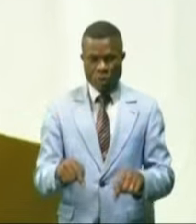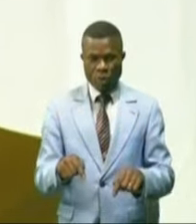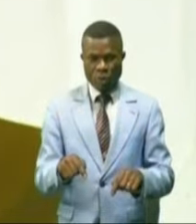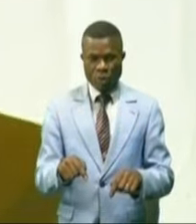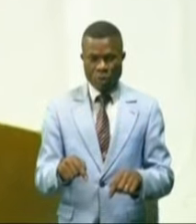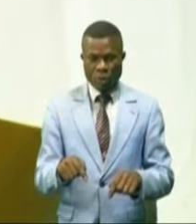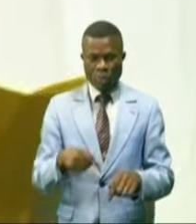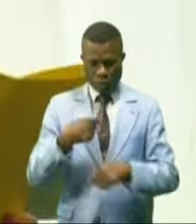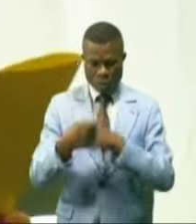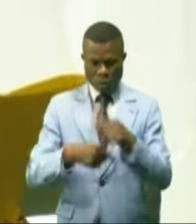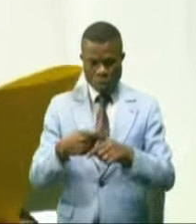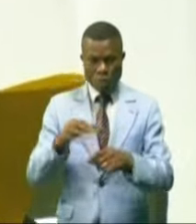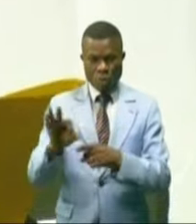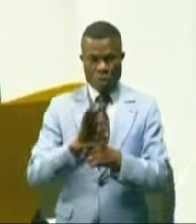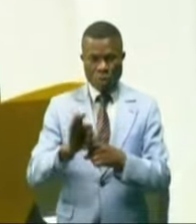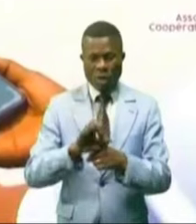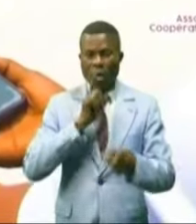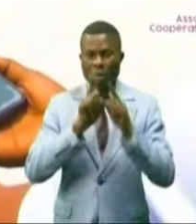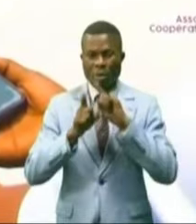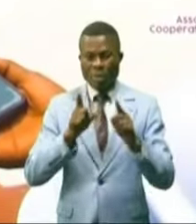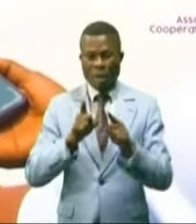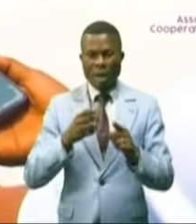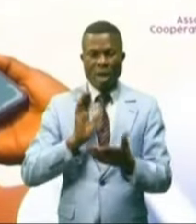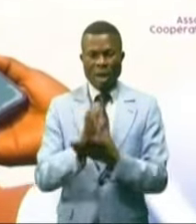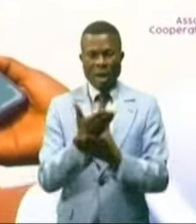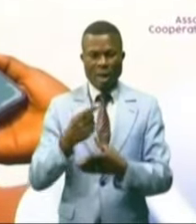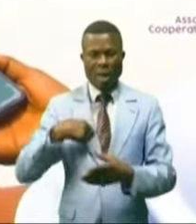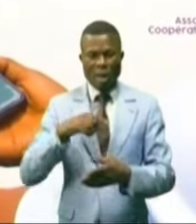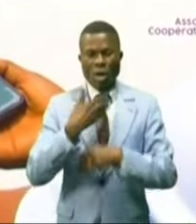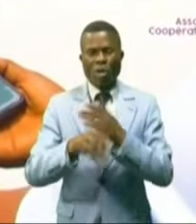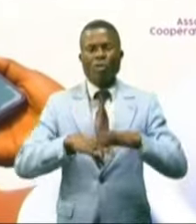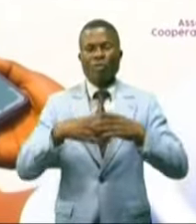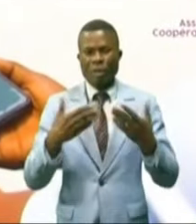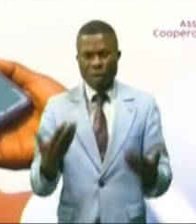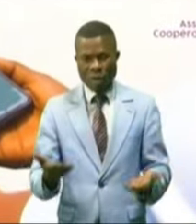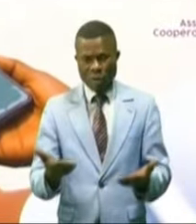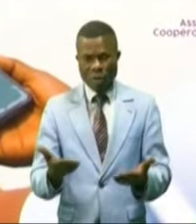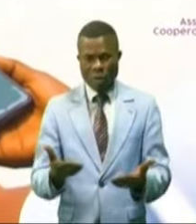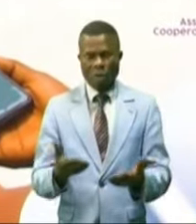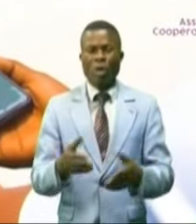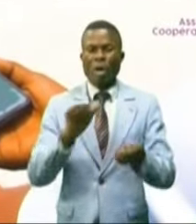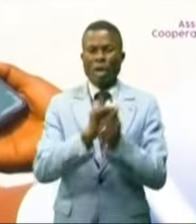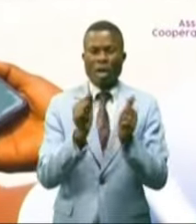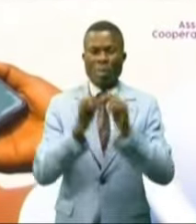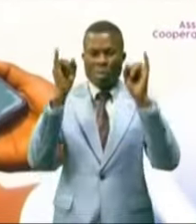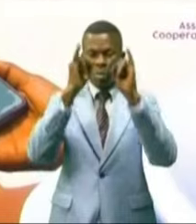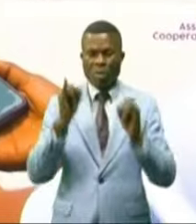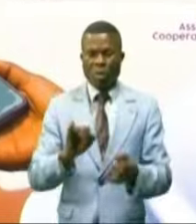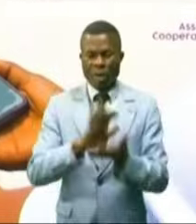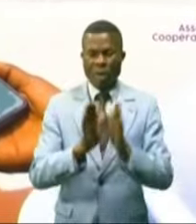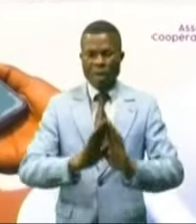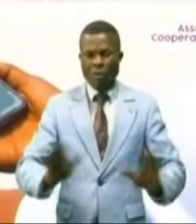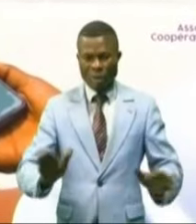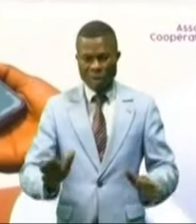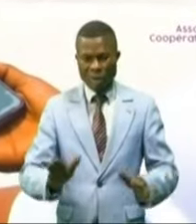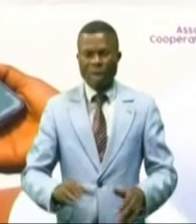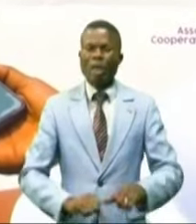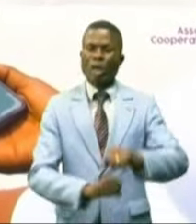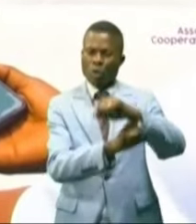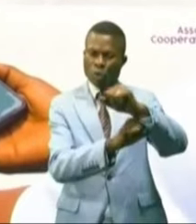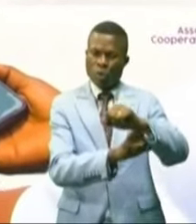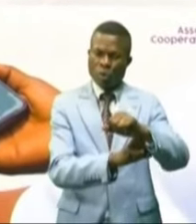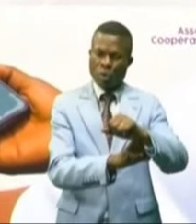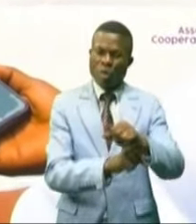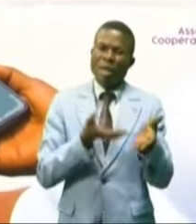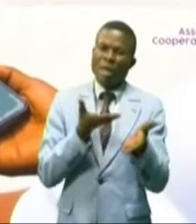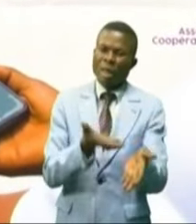on ouvre l'atelier pour discuter entre nous comment on peut utiliser la digitalisation à donner la main et à